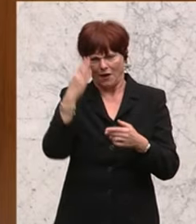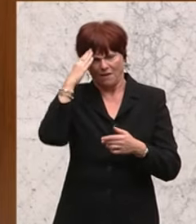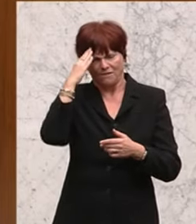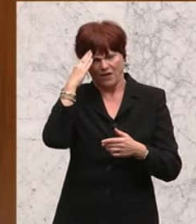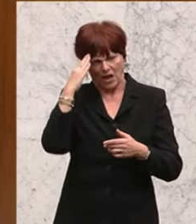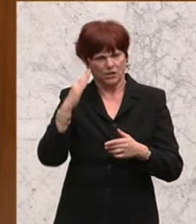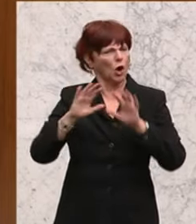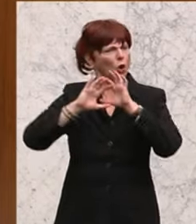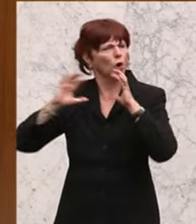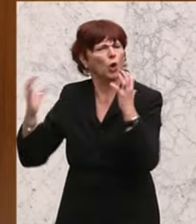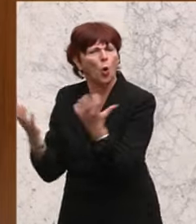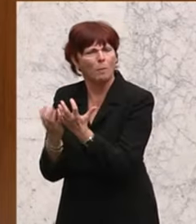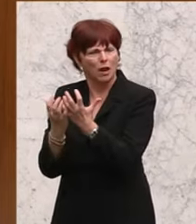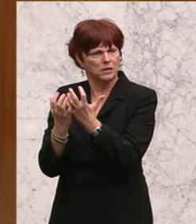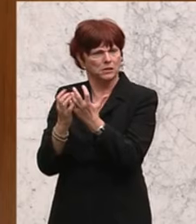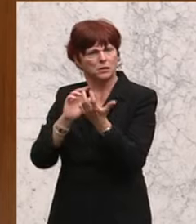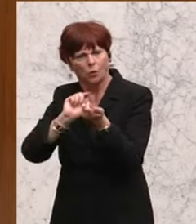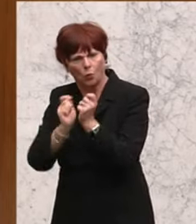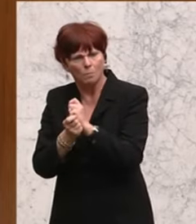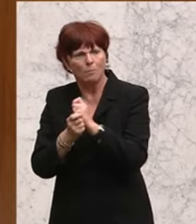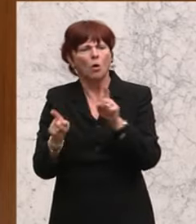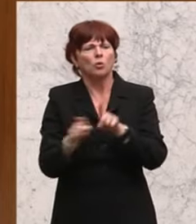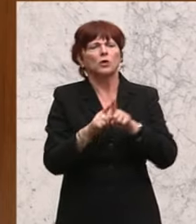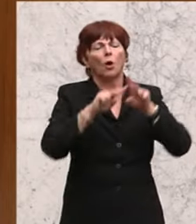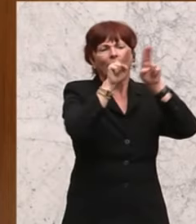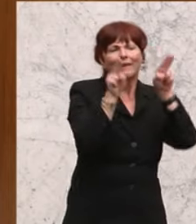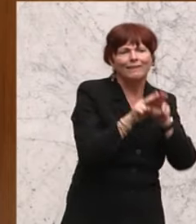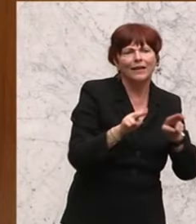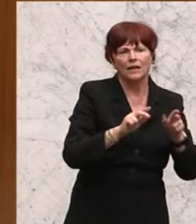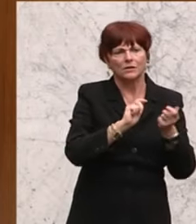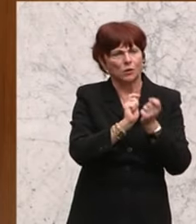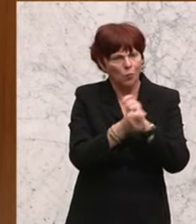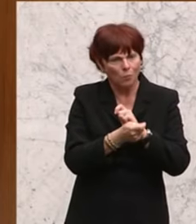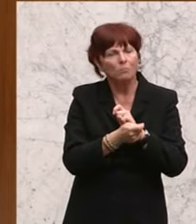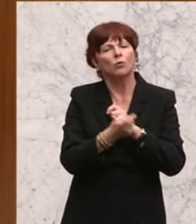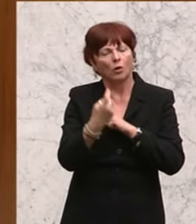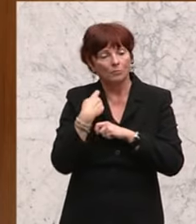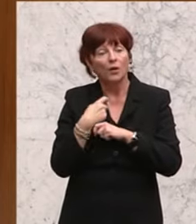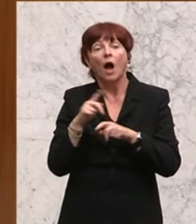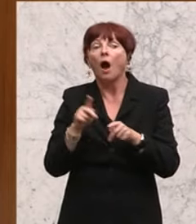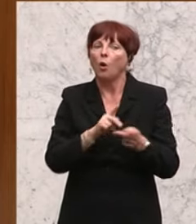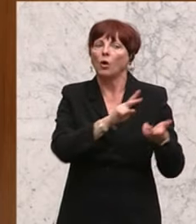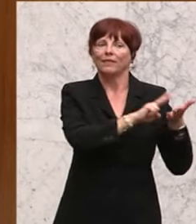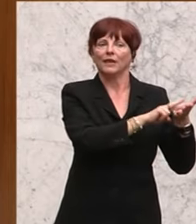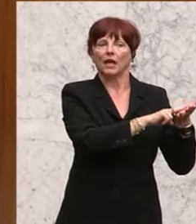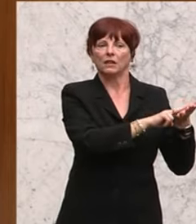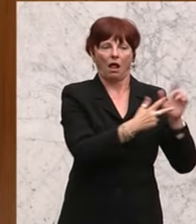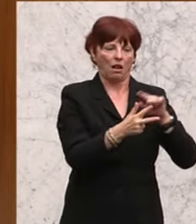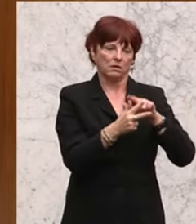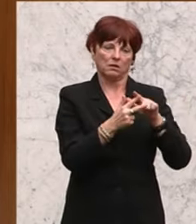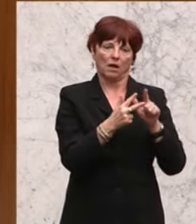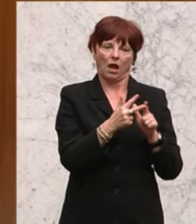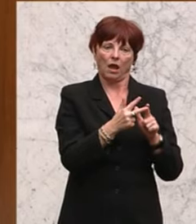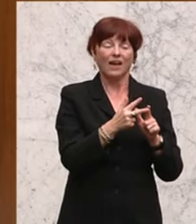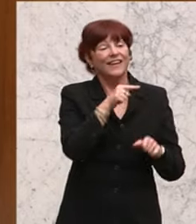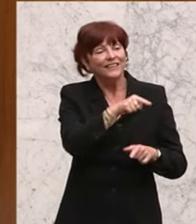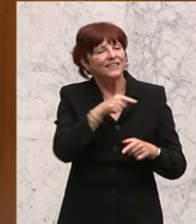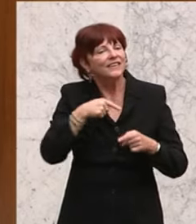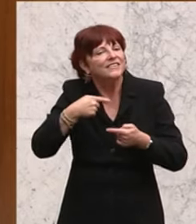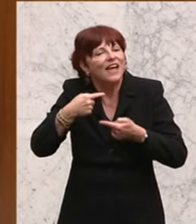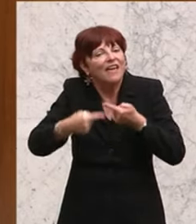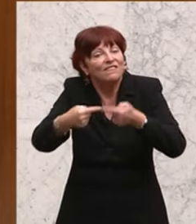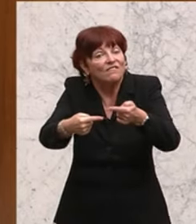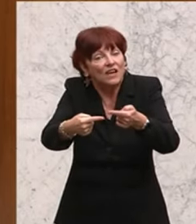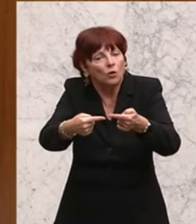sind Globalisierung und Internationalisierung und natürlich auch im hohen Maße die Digitalisierung, dann wissen wir, dass wir uns diesen Entwicklungen ja gar